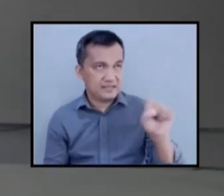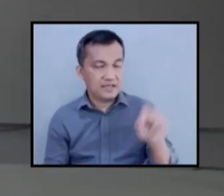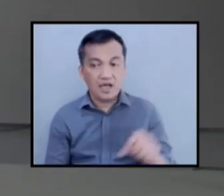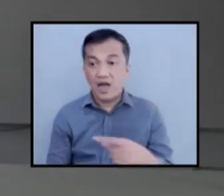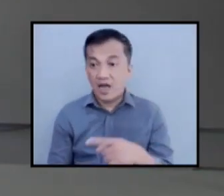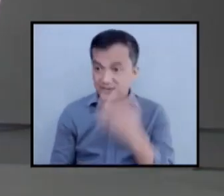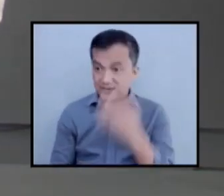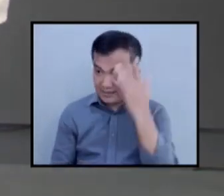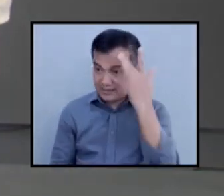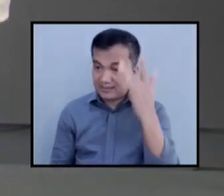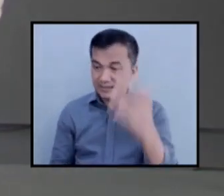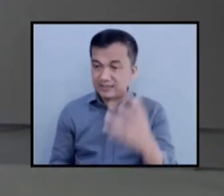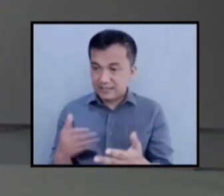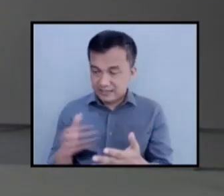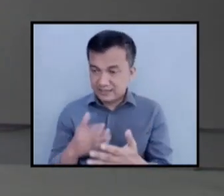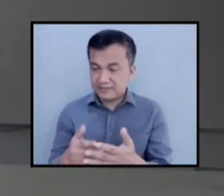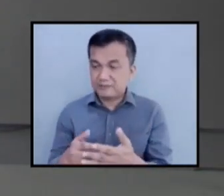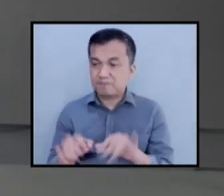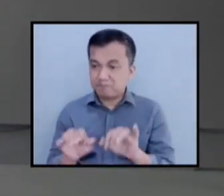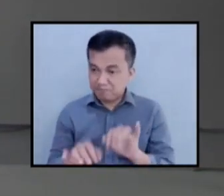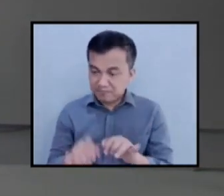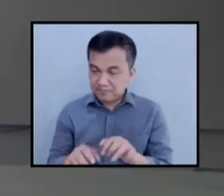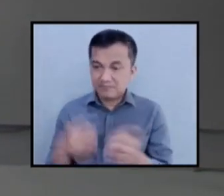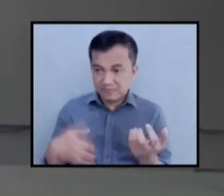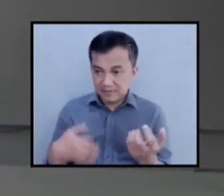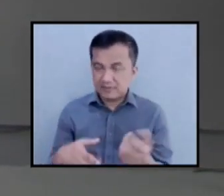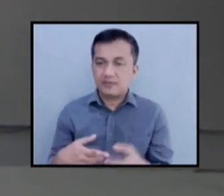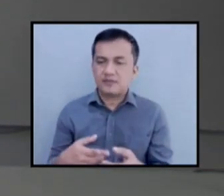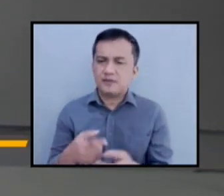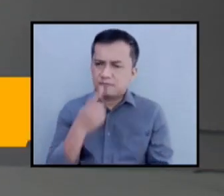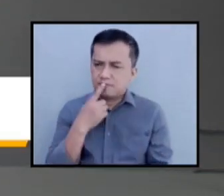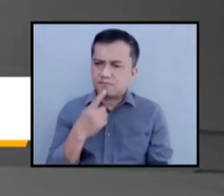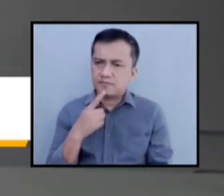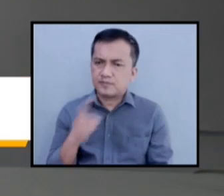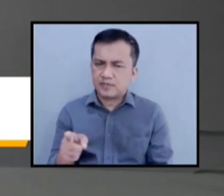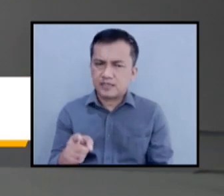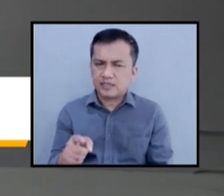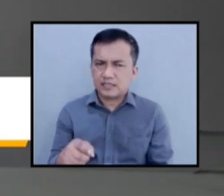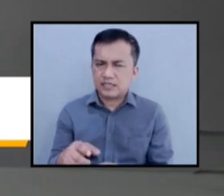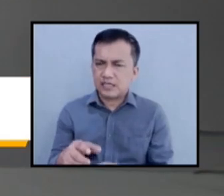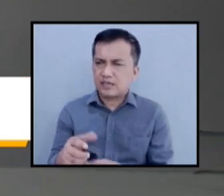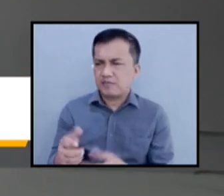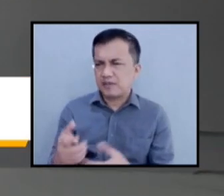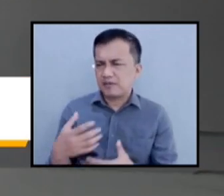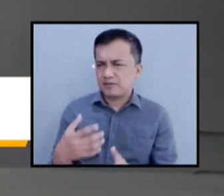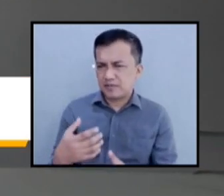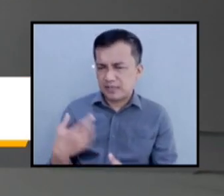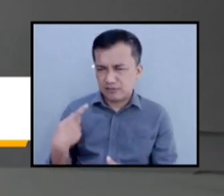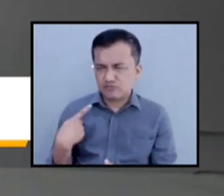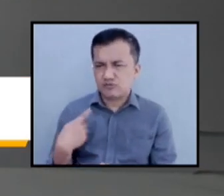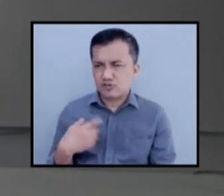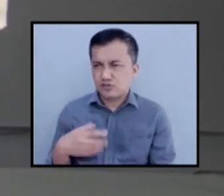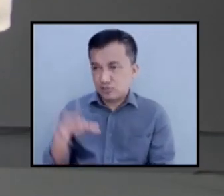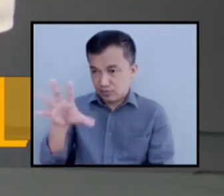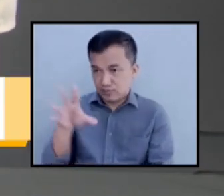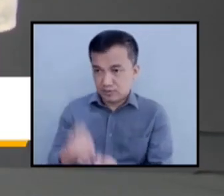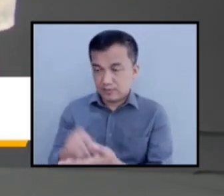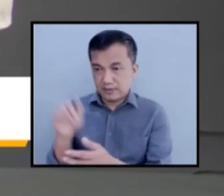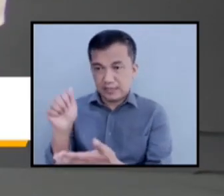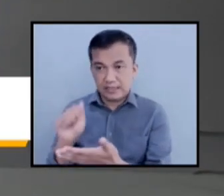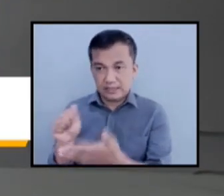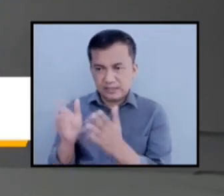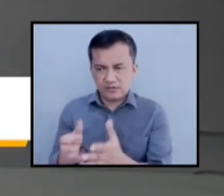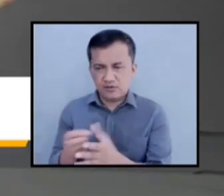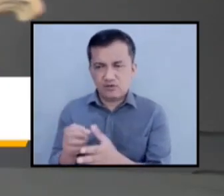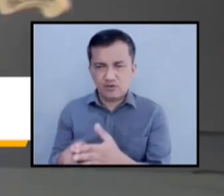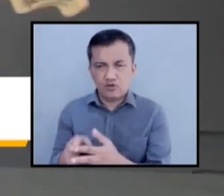pala ako ng music instrument. Anyway, meron ka bang like peg na artist na gustong gayahin or may sarili kang identity